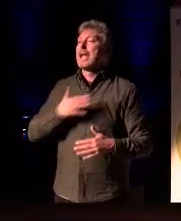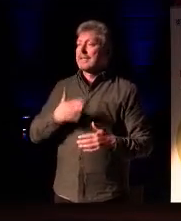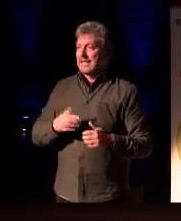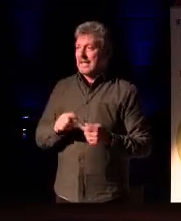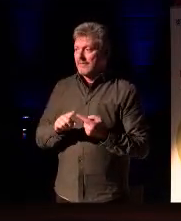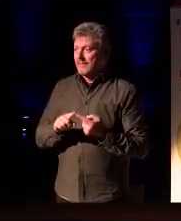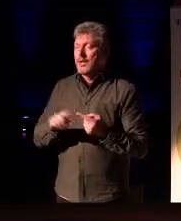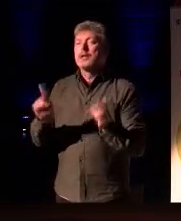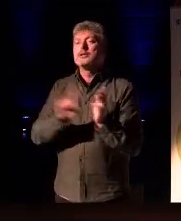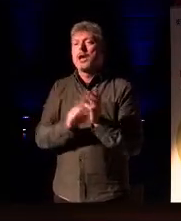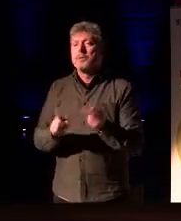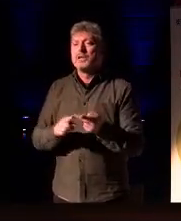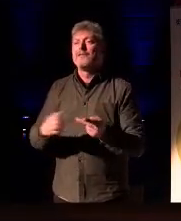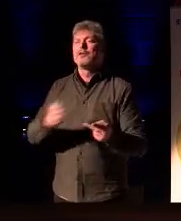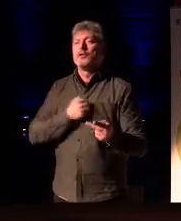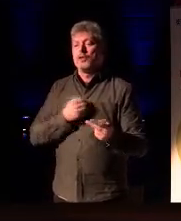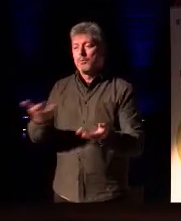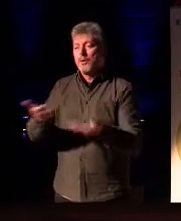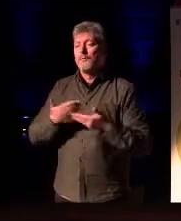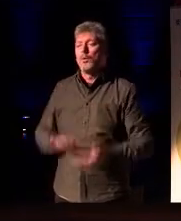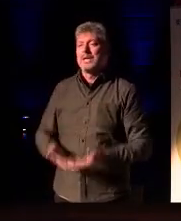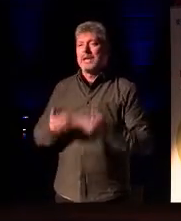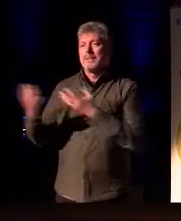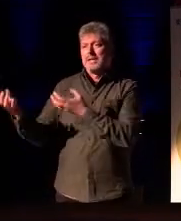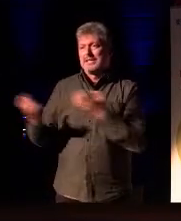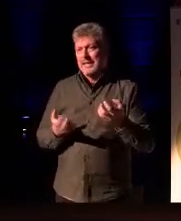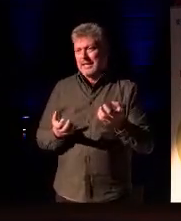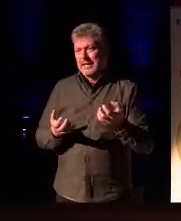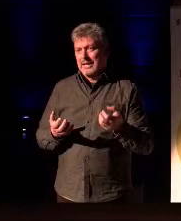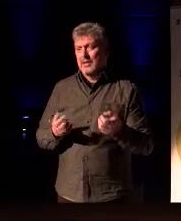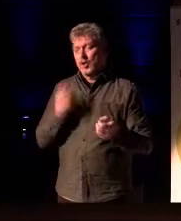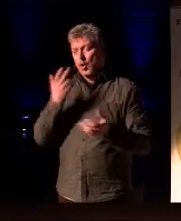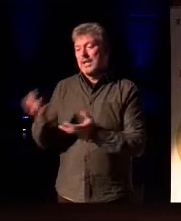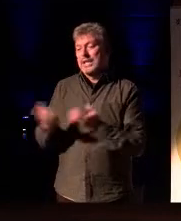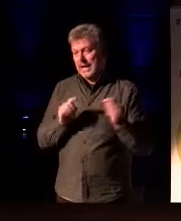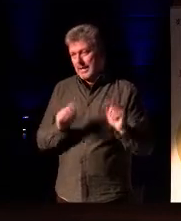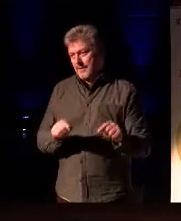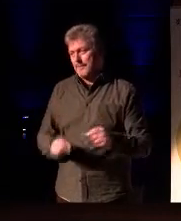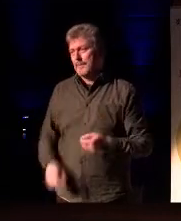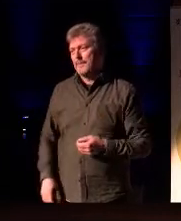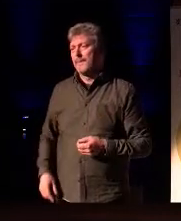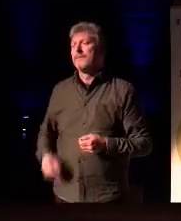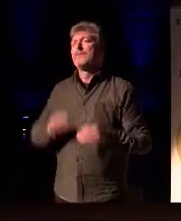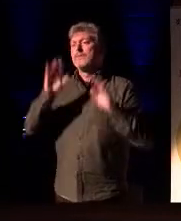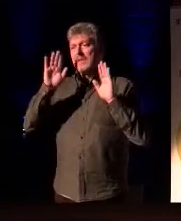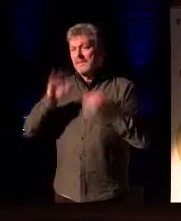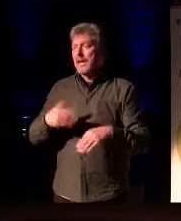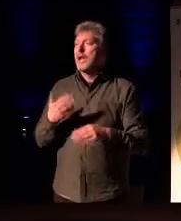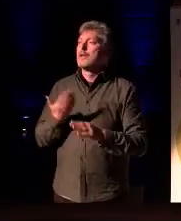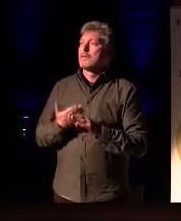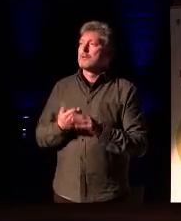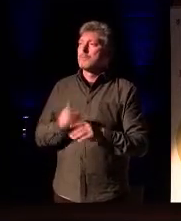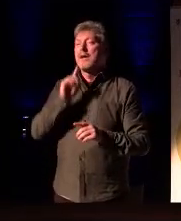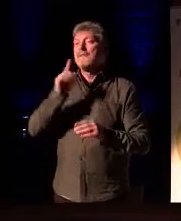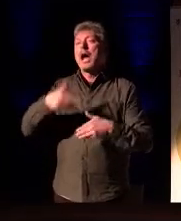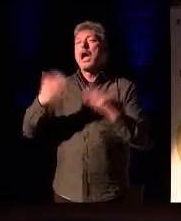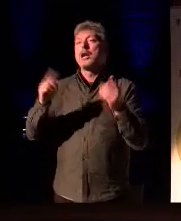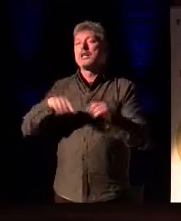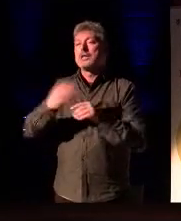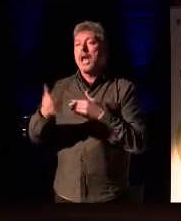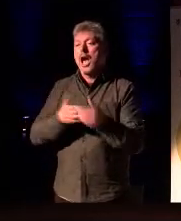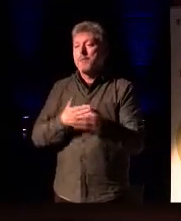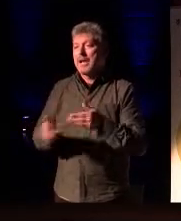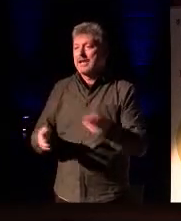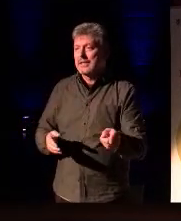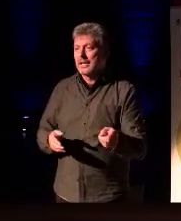Samtidig som de trygge på å få den hjelpen de trenger når de trenger den. Og vi vet at for eksempel hverdagsrehabilitering, mange av